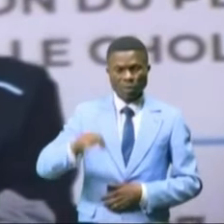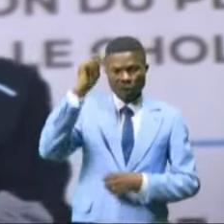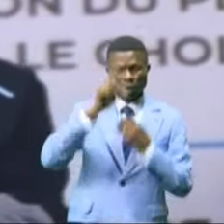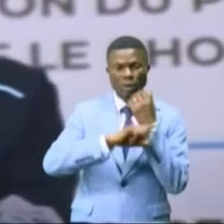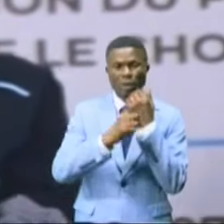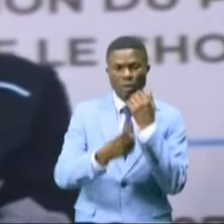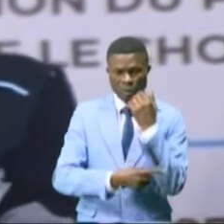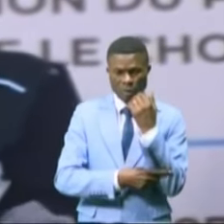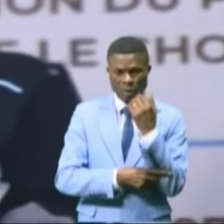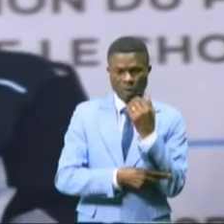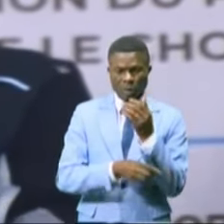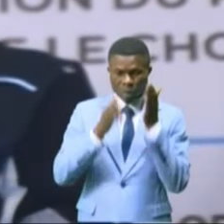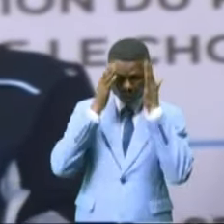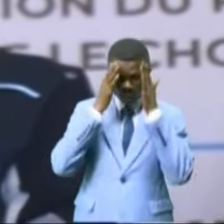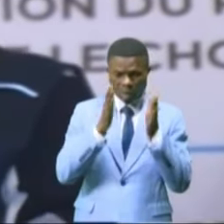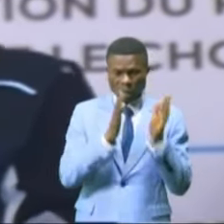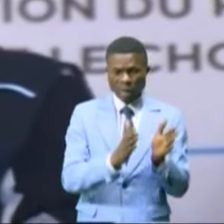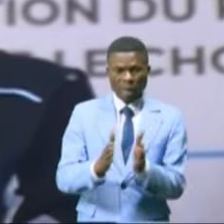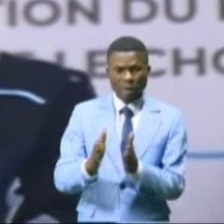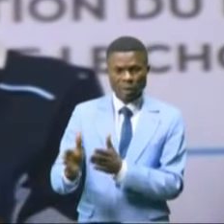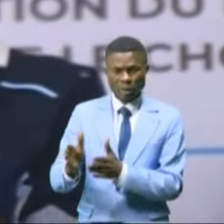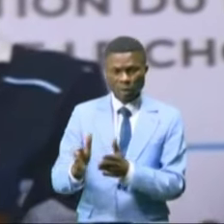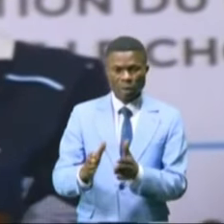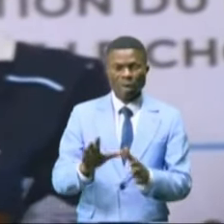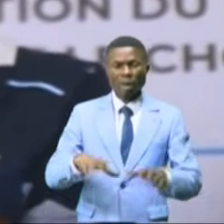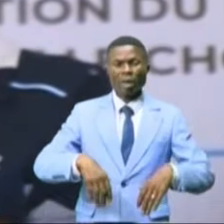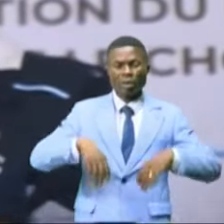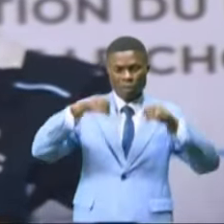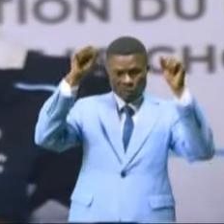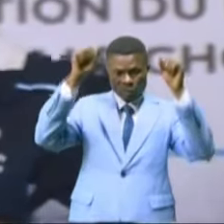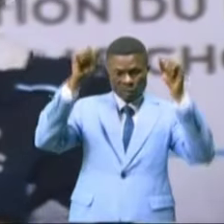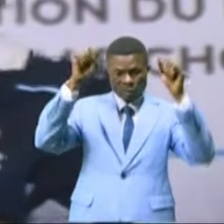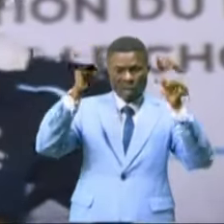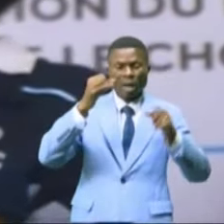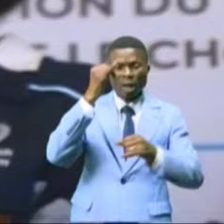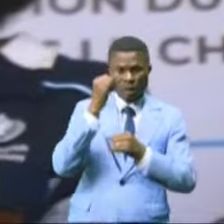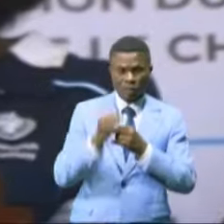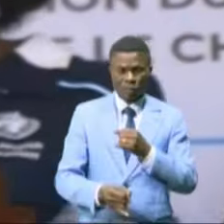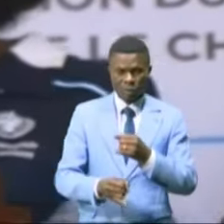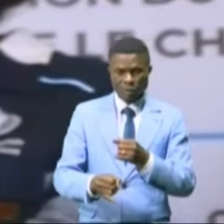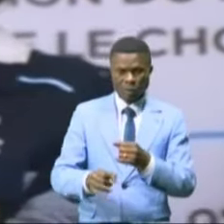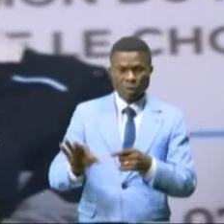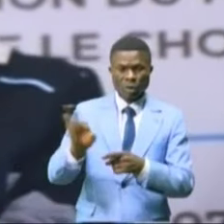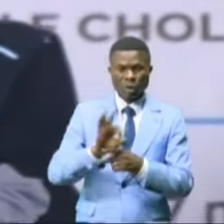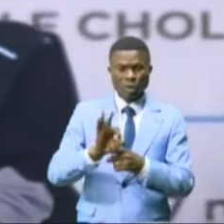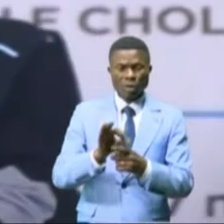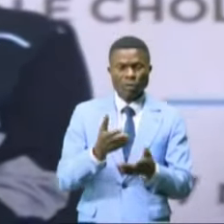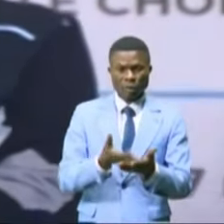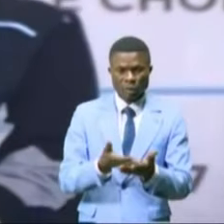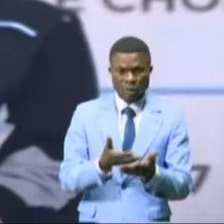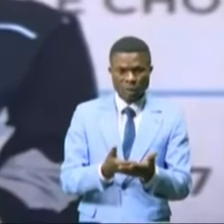qui sera élaboré et validé à l'issue de cet atelier,